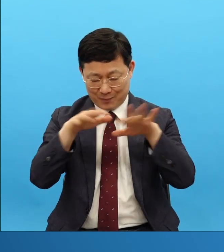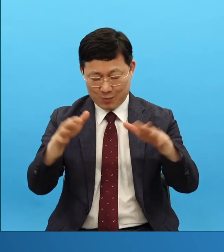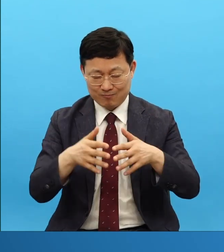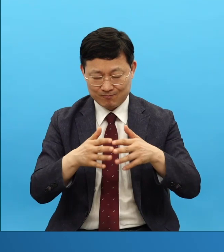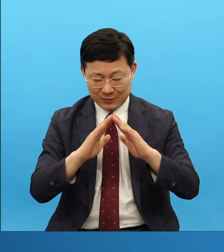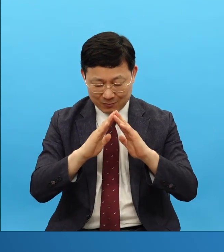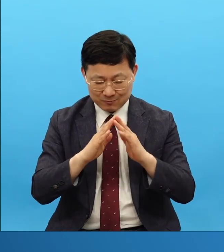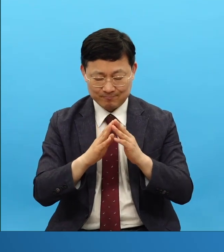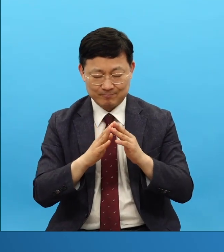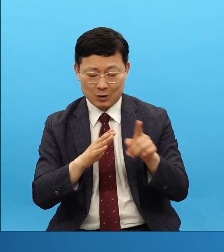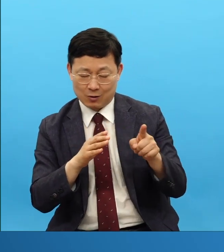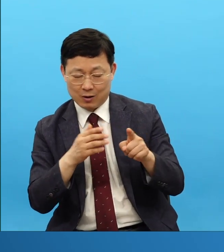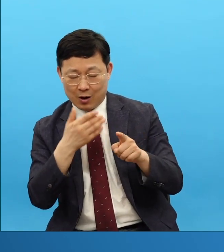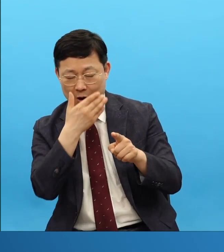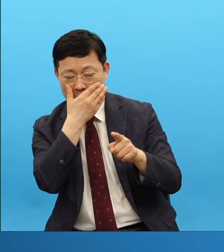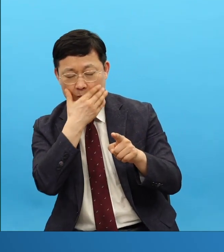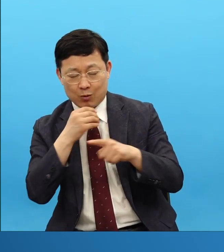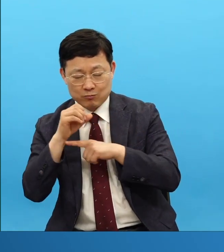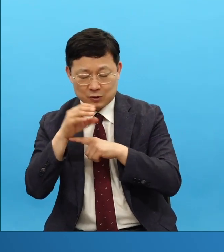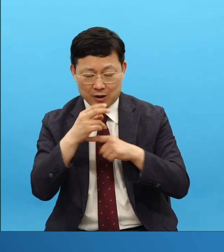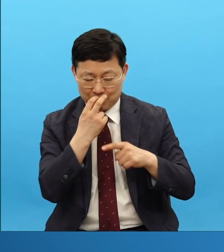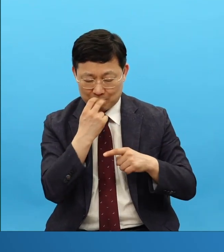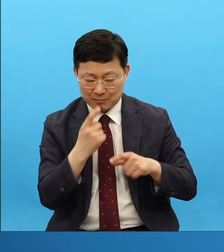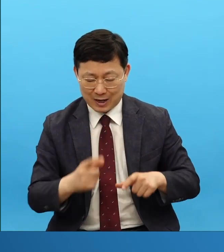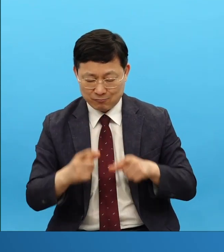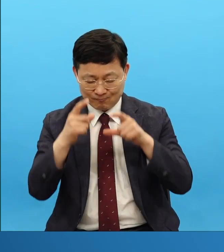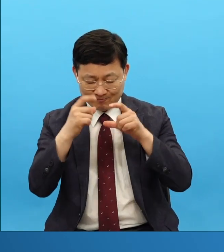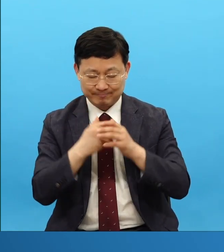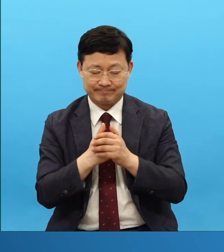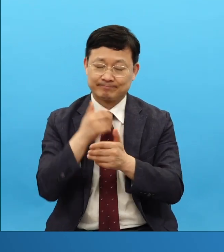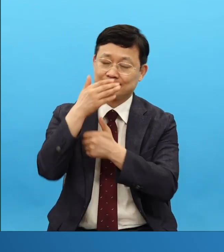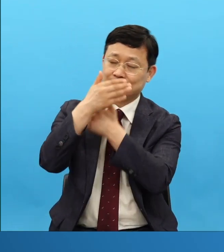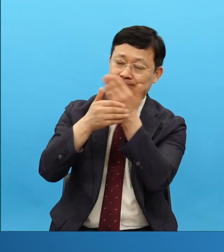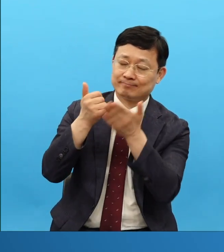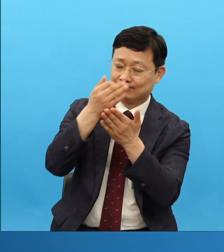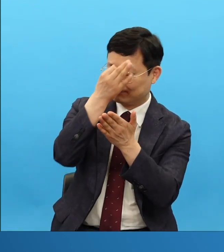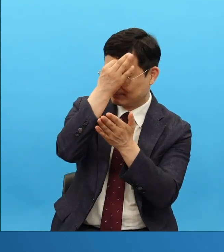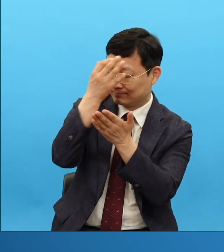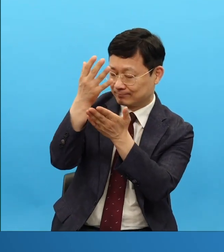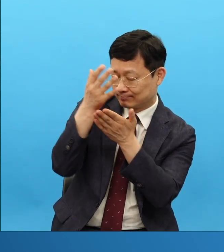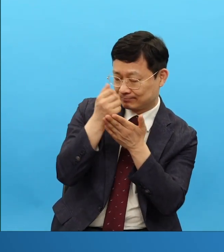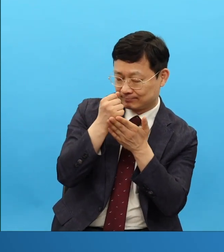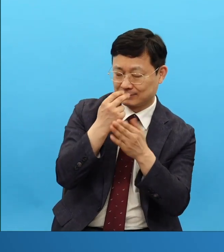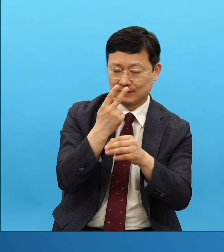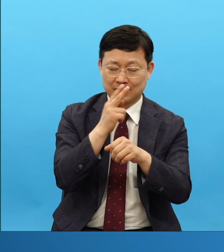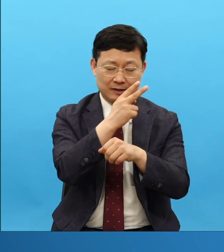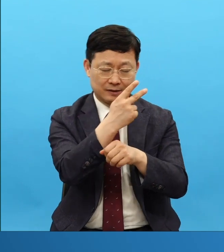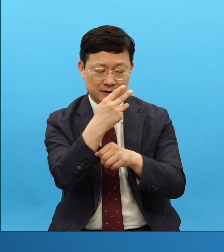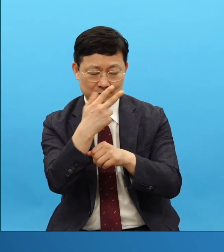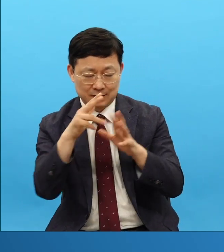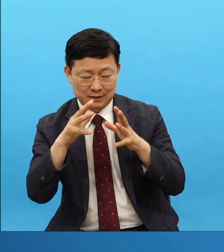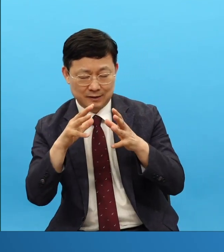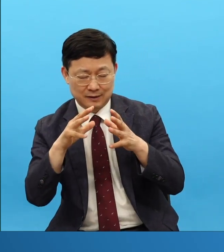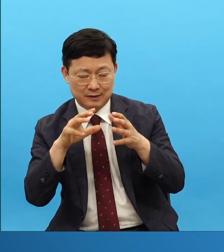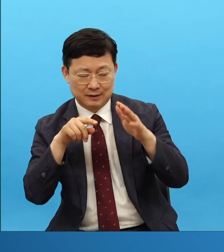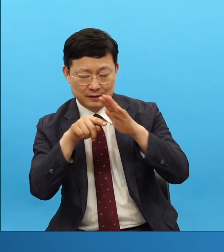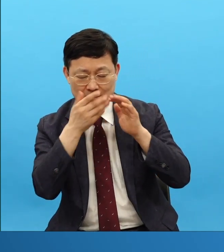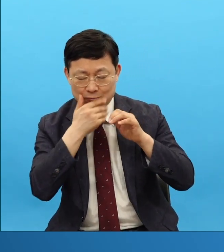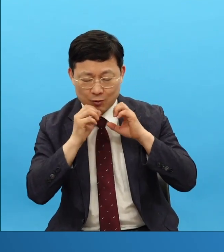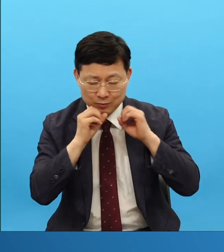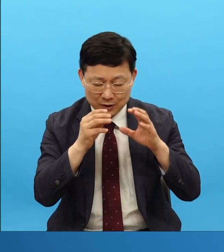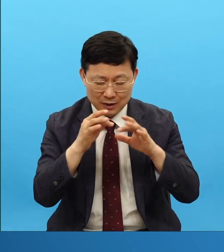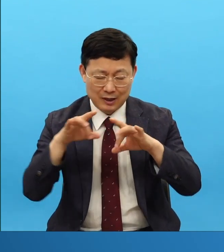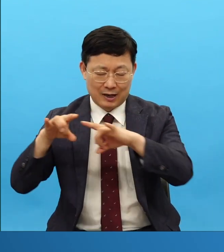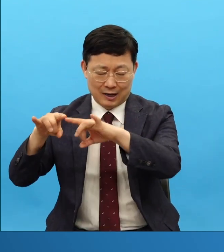사람들을 살리는 파수 망대가 되며 하나님이 주시는 탤런트 가지고 237 세계 살릴 안테나를